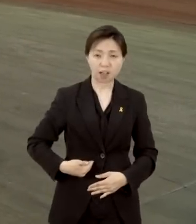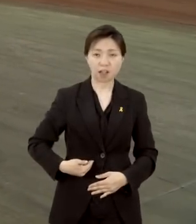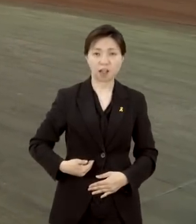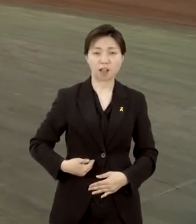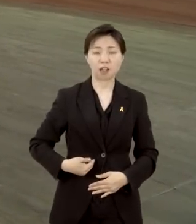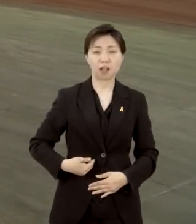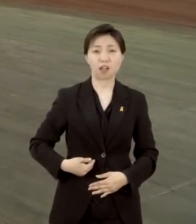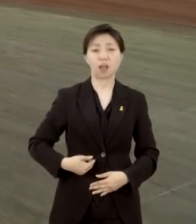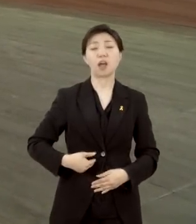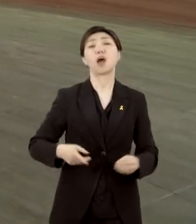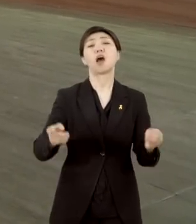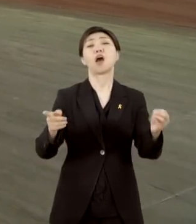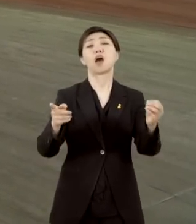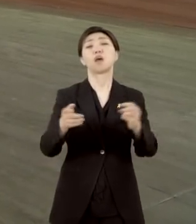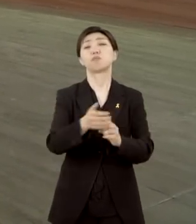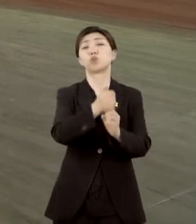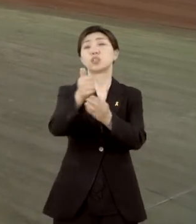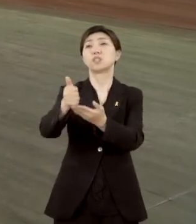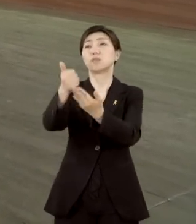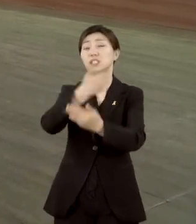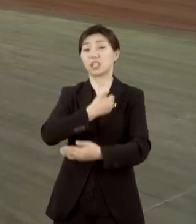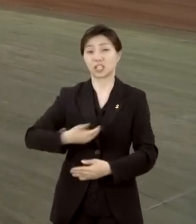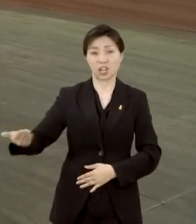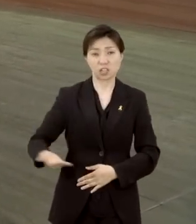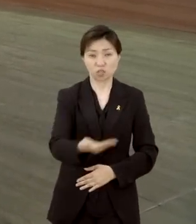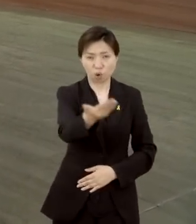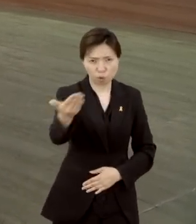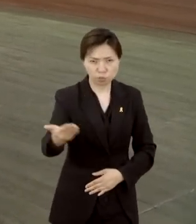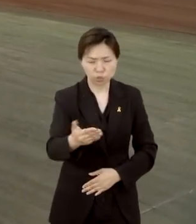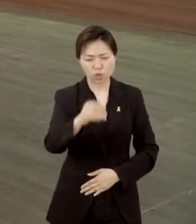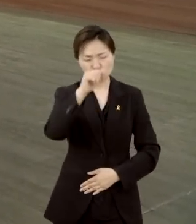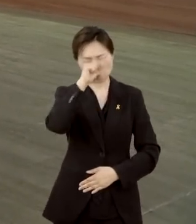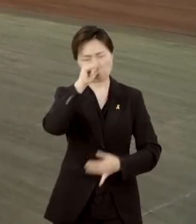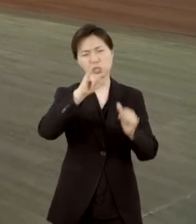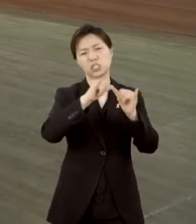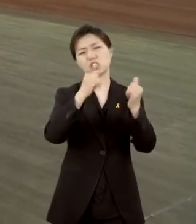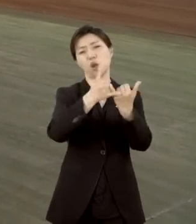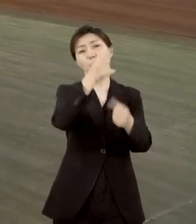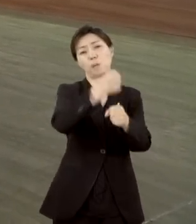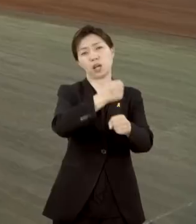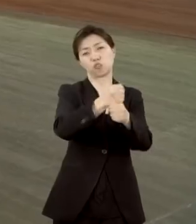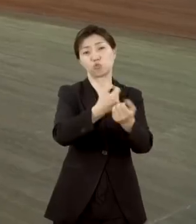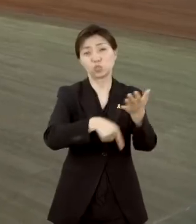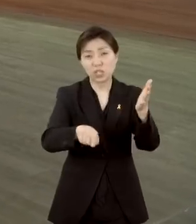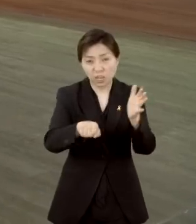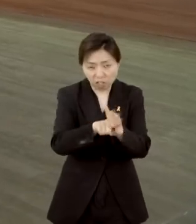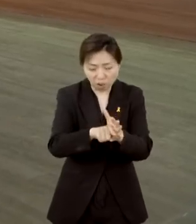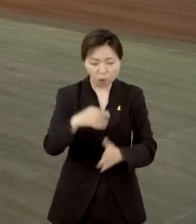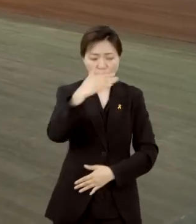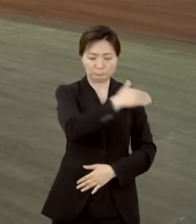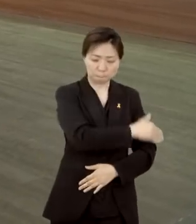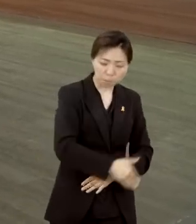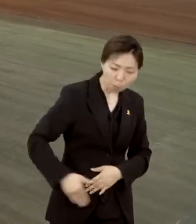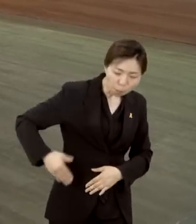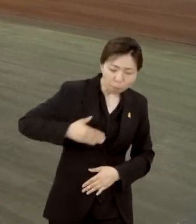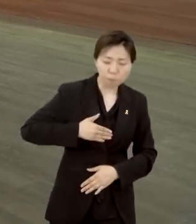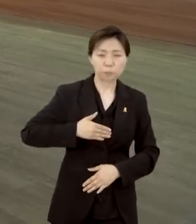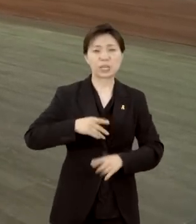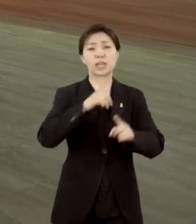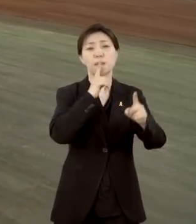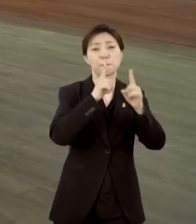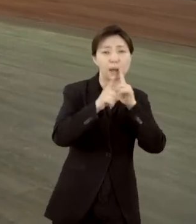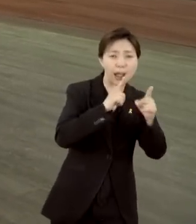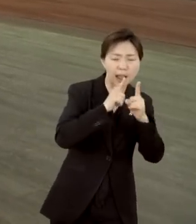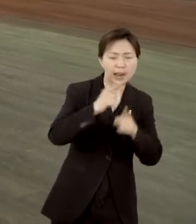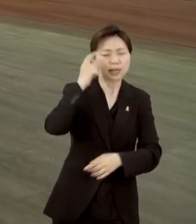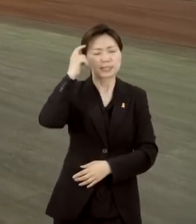제자 우리 불자님들은 늘 좋은 인연을 지어가도록 몸과 입으로